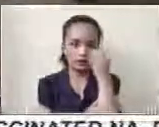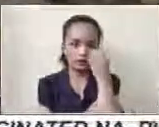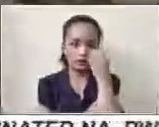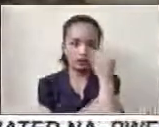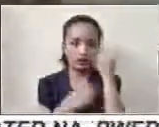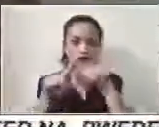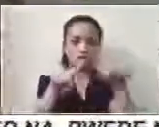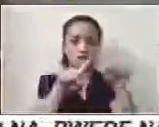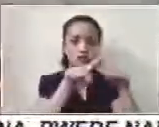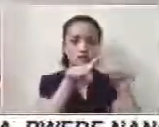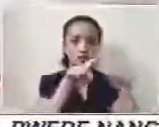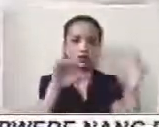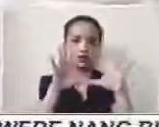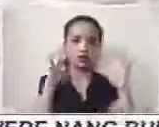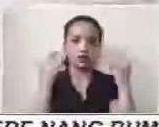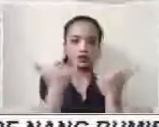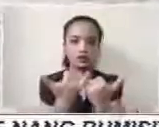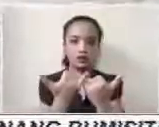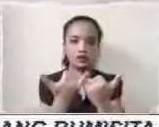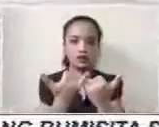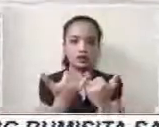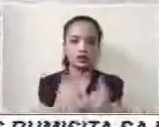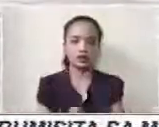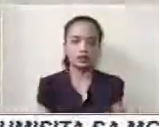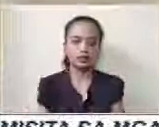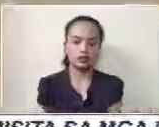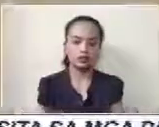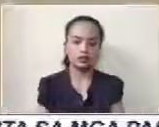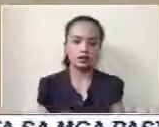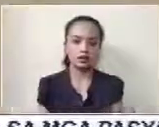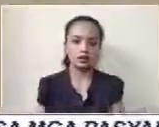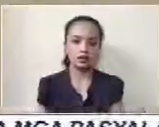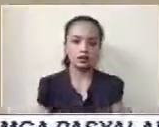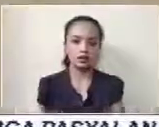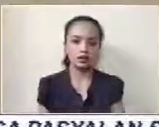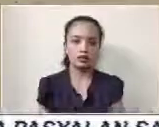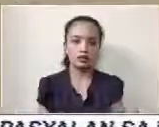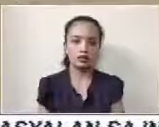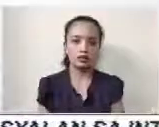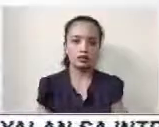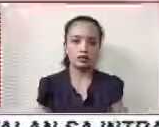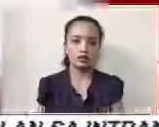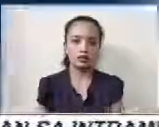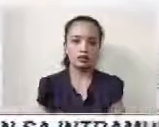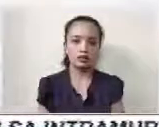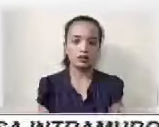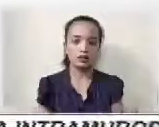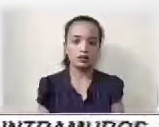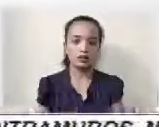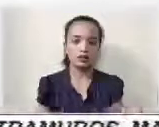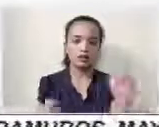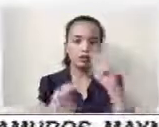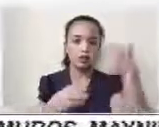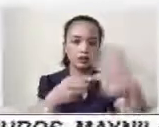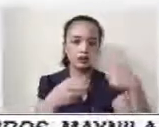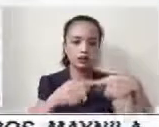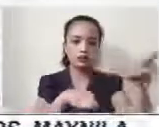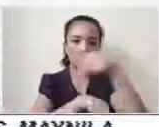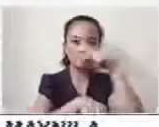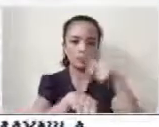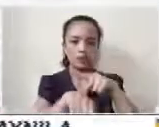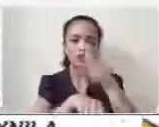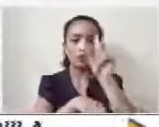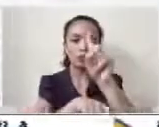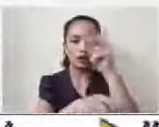Ang industriya ng turismo ang isa sa mga pinakalubhang naapektuhan ng COVID-19 pandemic. Sa datos ng United Nations World